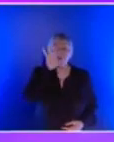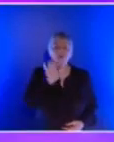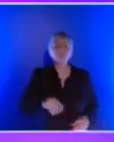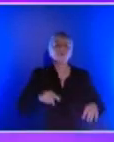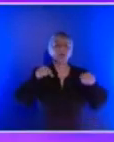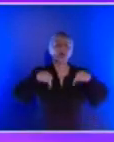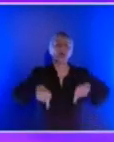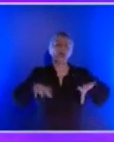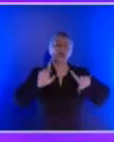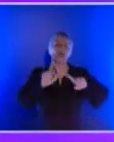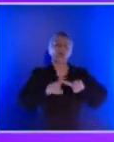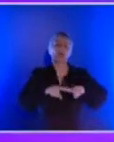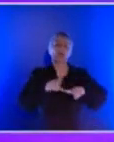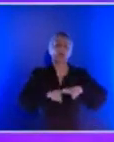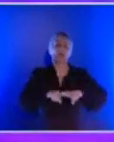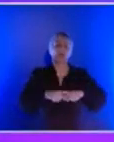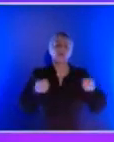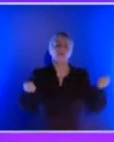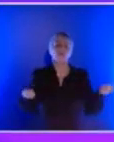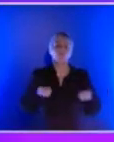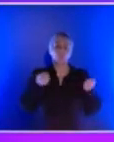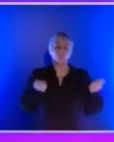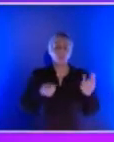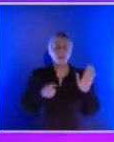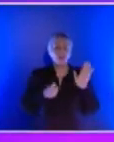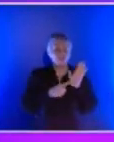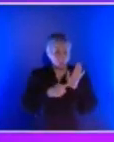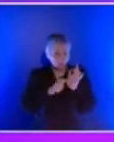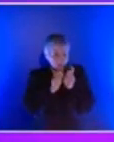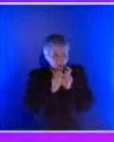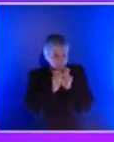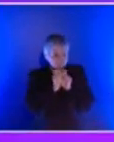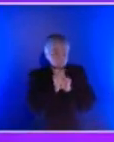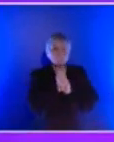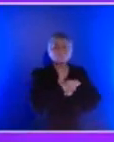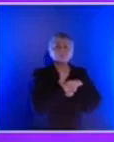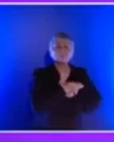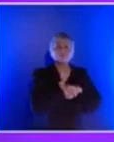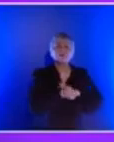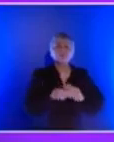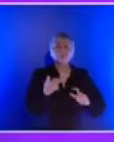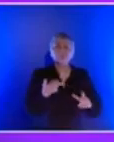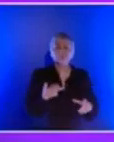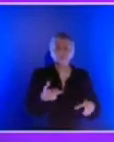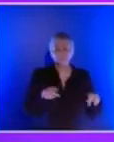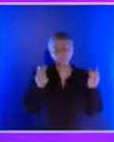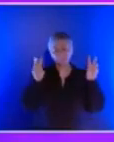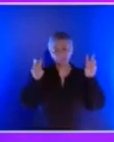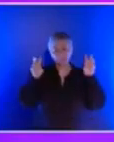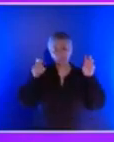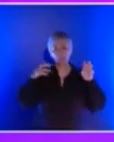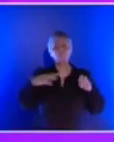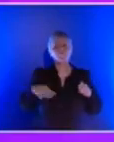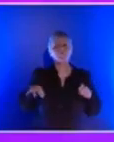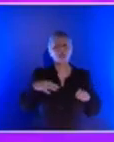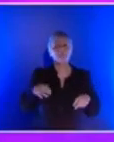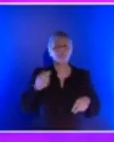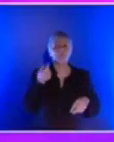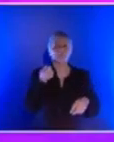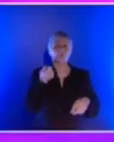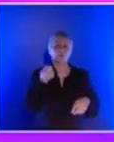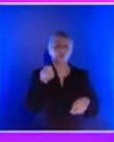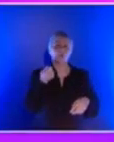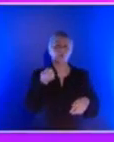πραγματικότητας, είναι ο πράσινος μετασχηματισμός, δηλαδή η πράσινη οικονομία, να είναι